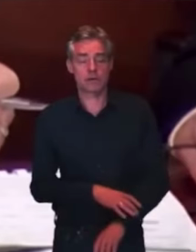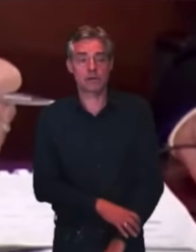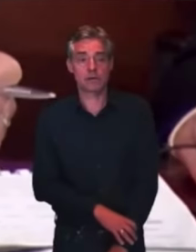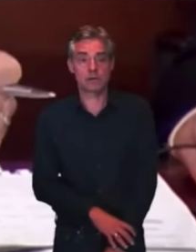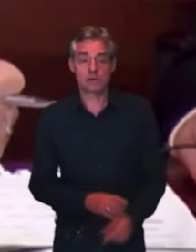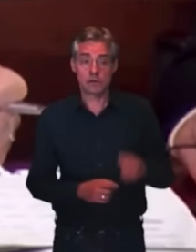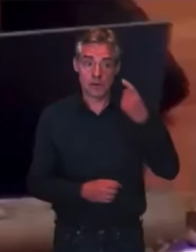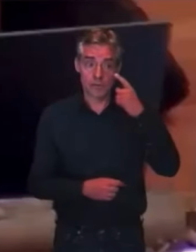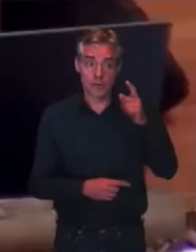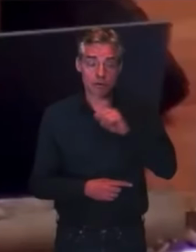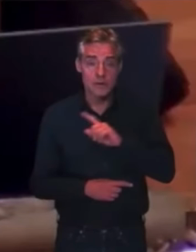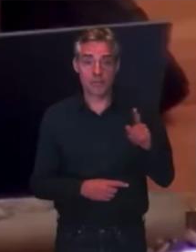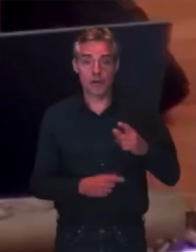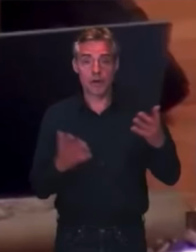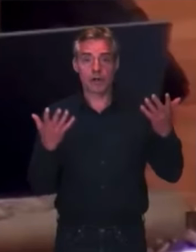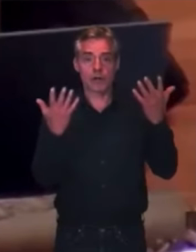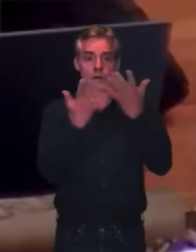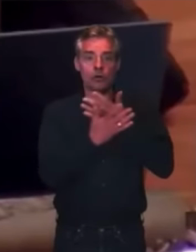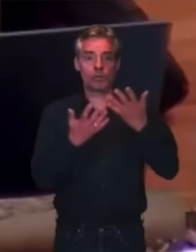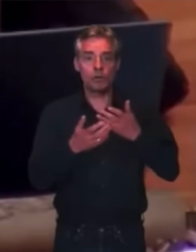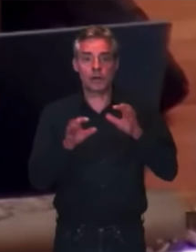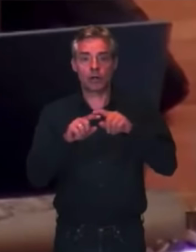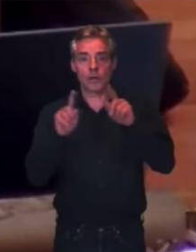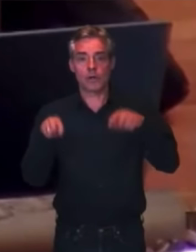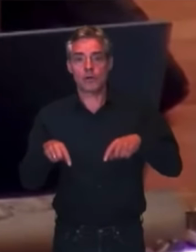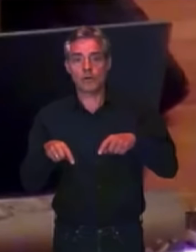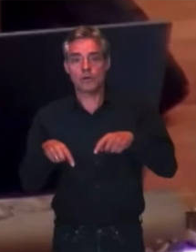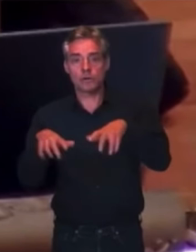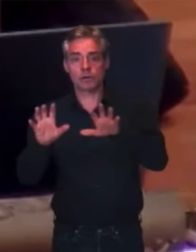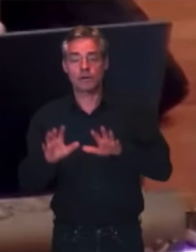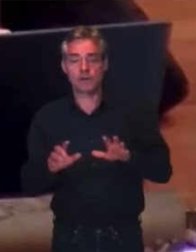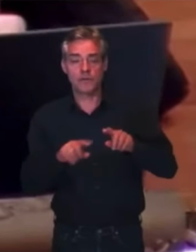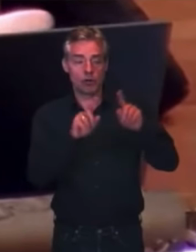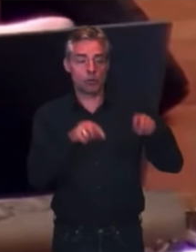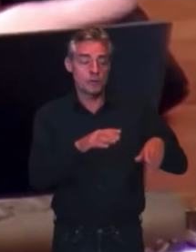Ne pensez pas qu'on confonde le compte administratif et le budget primitif, mais